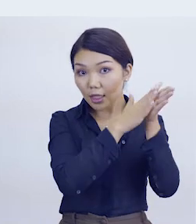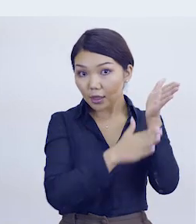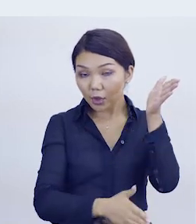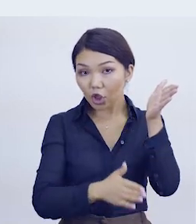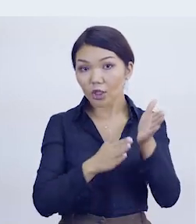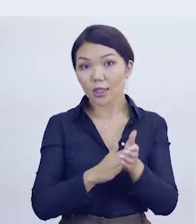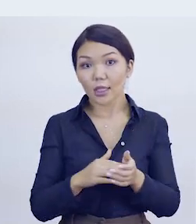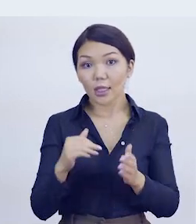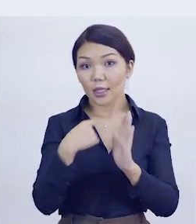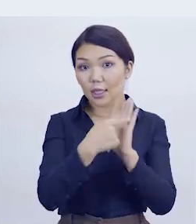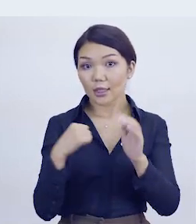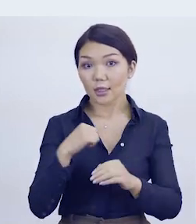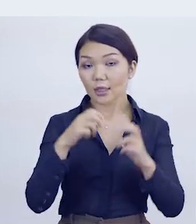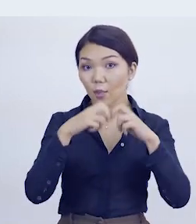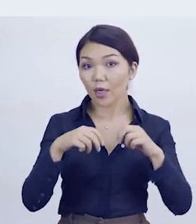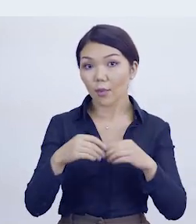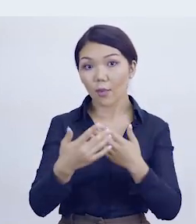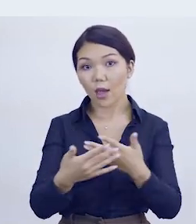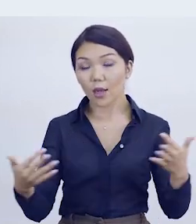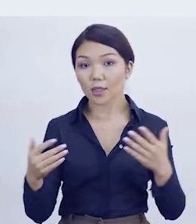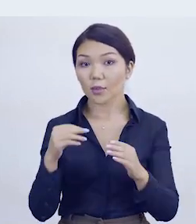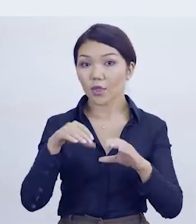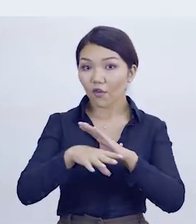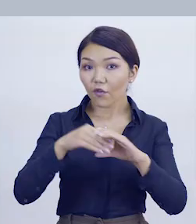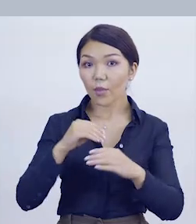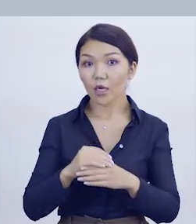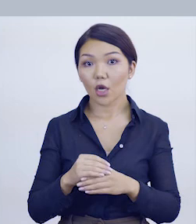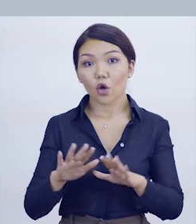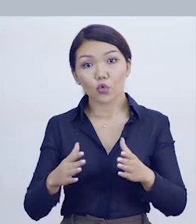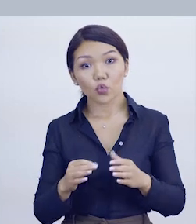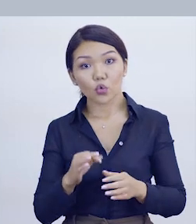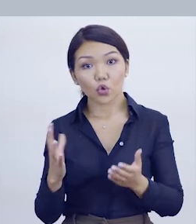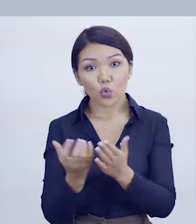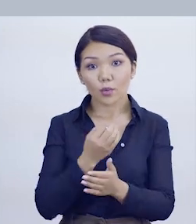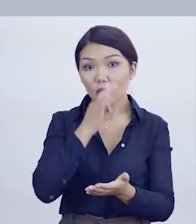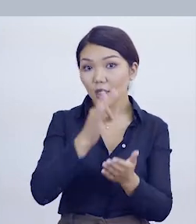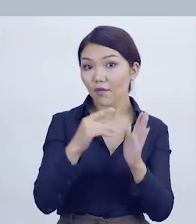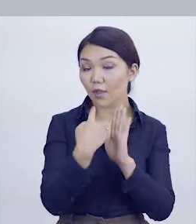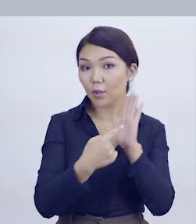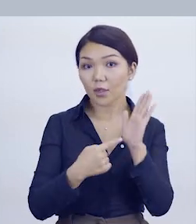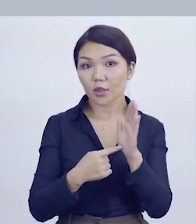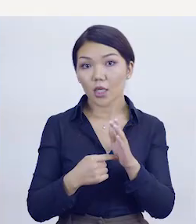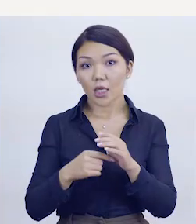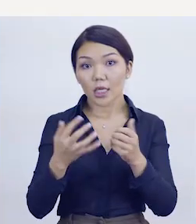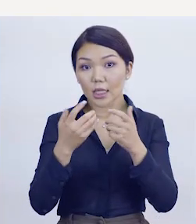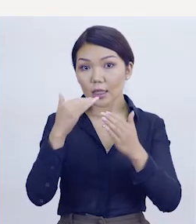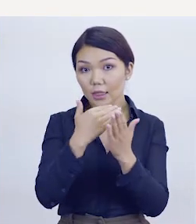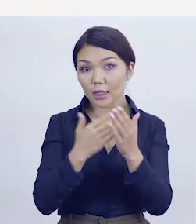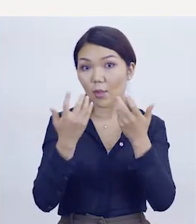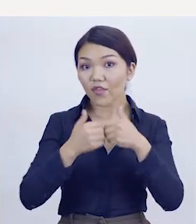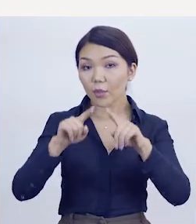и финансовых затрат. Электронная платформа в обучающий процесс была внедрена в 2017 году. В ней размещены тесты